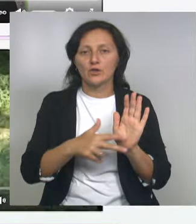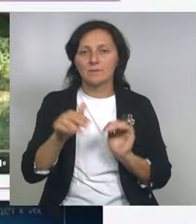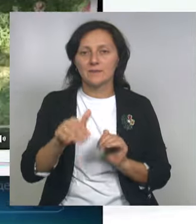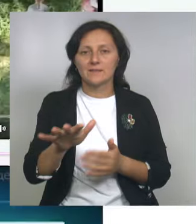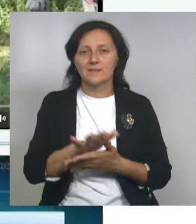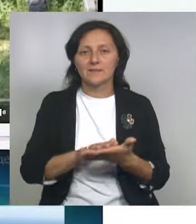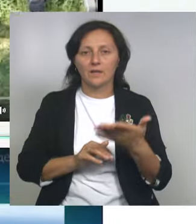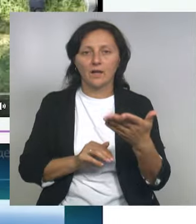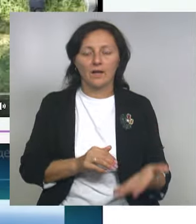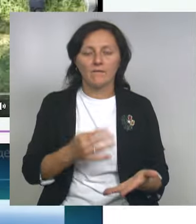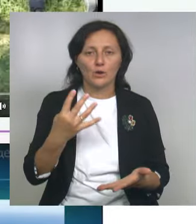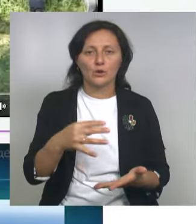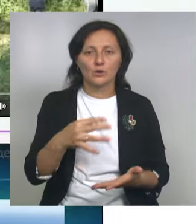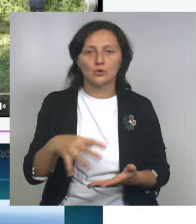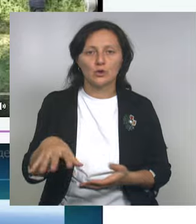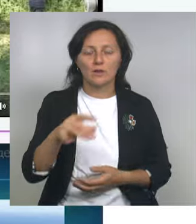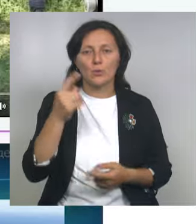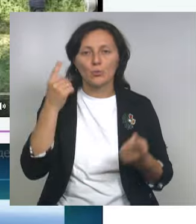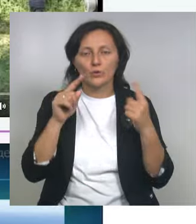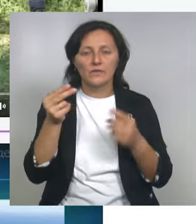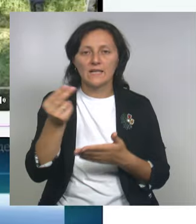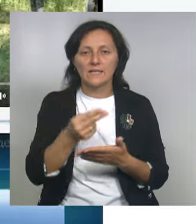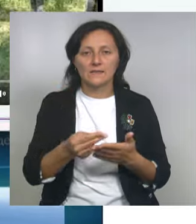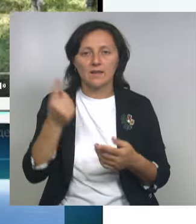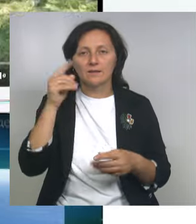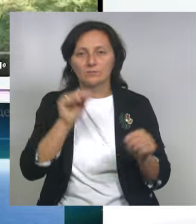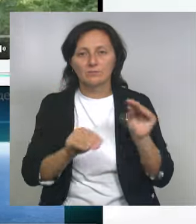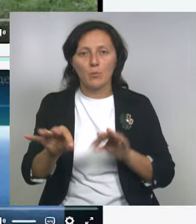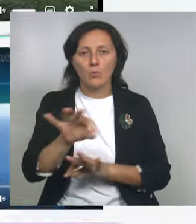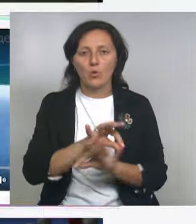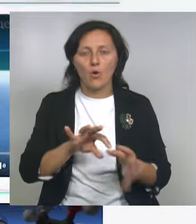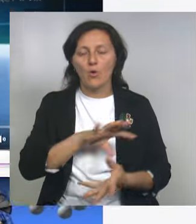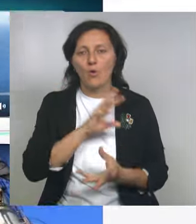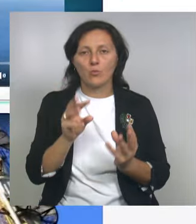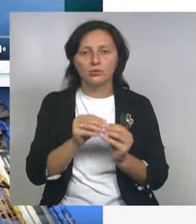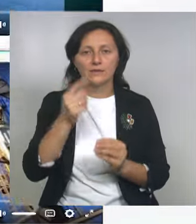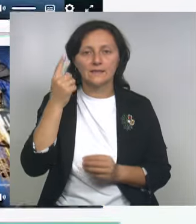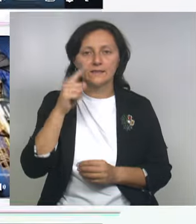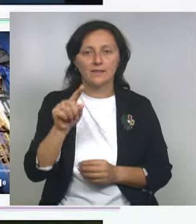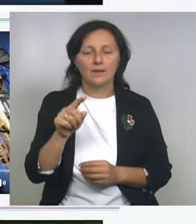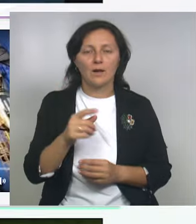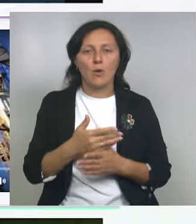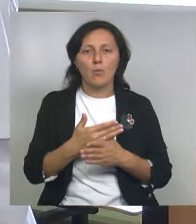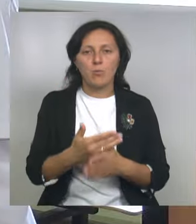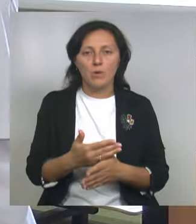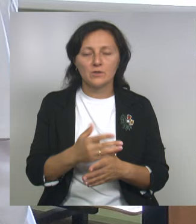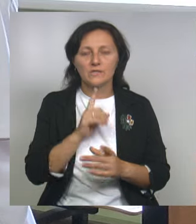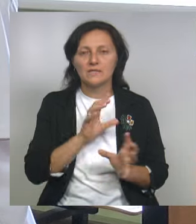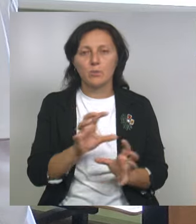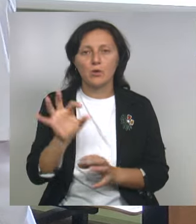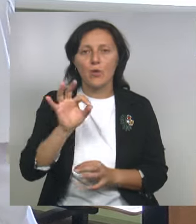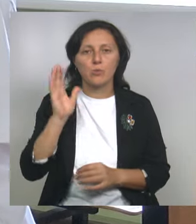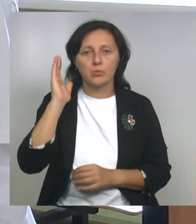из более чем 40 стран. Мультфильмы, рисунки, разработки, проекты. Общая идея – помощь природе, забота о будущем. В